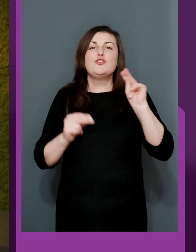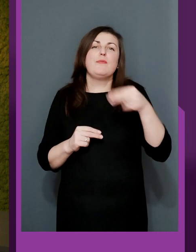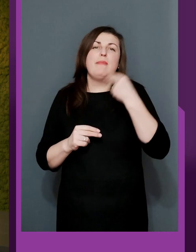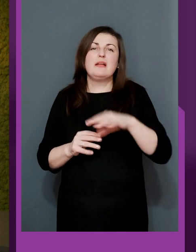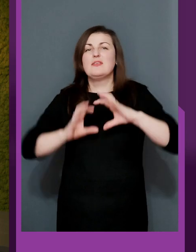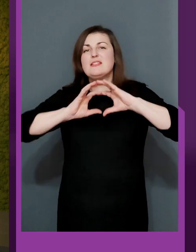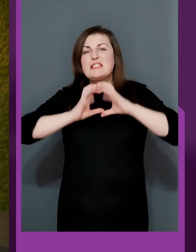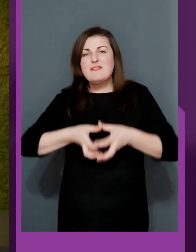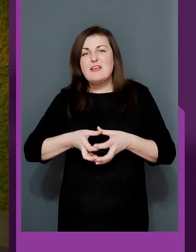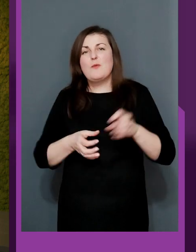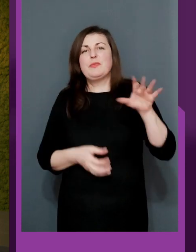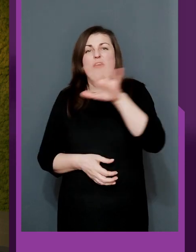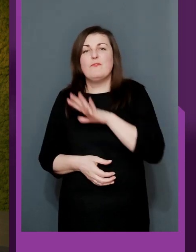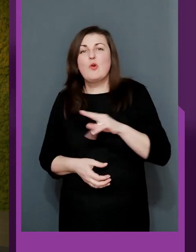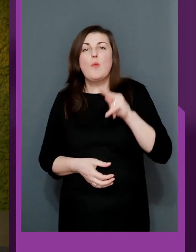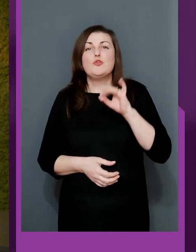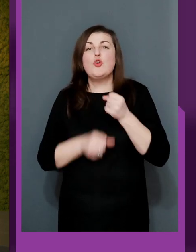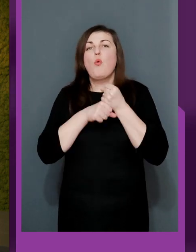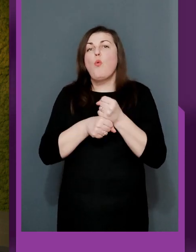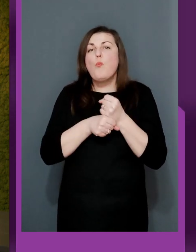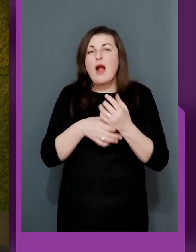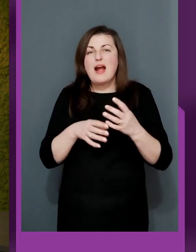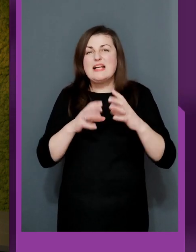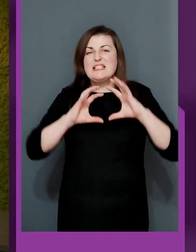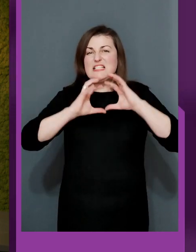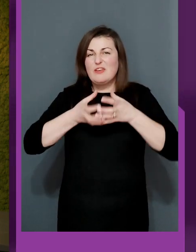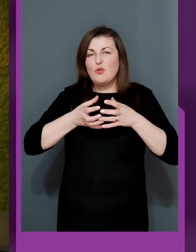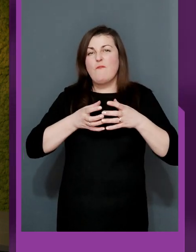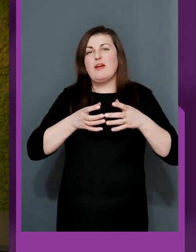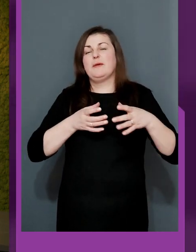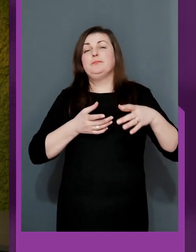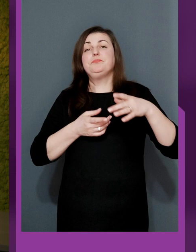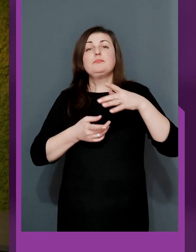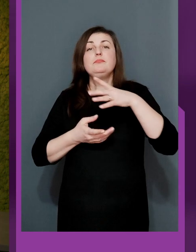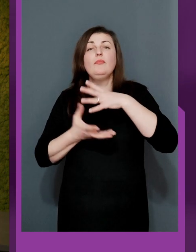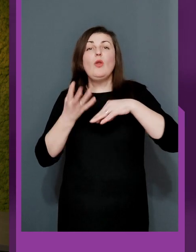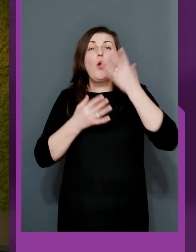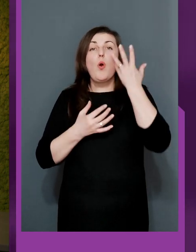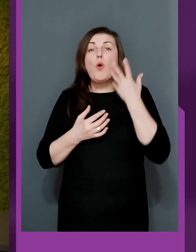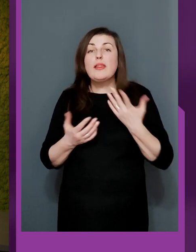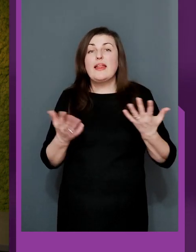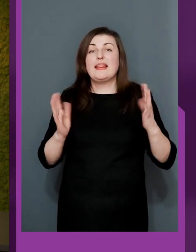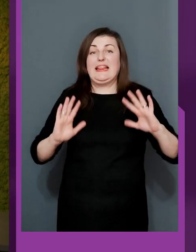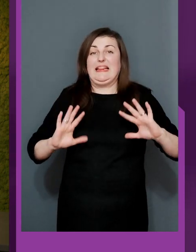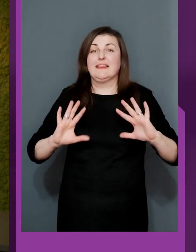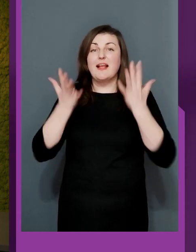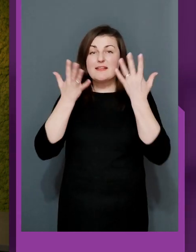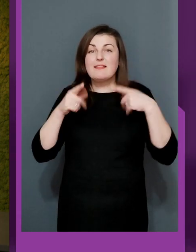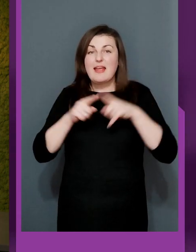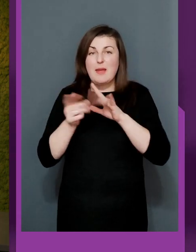чемпіонатах світу Європи чи кубках світових або континентальних От коли настане такий